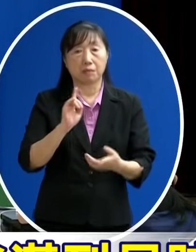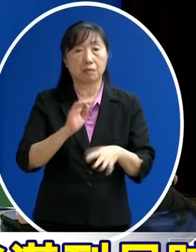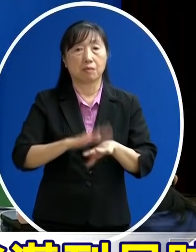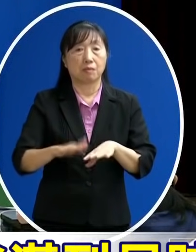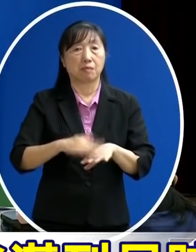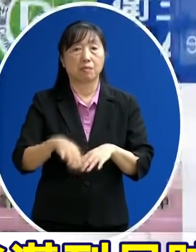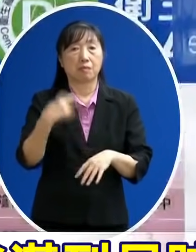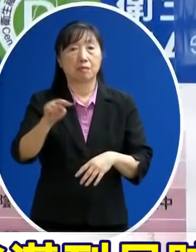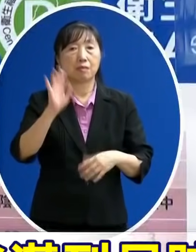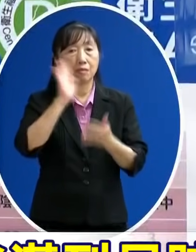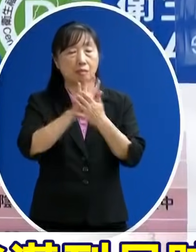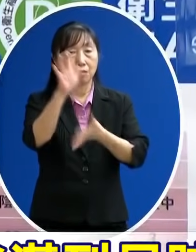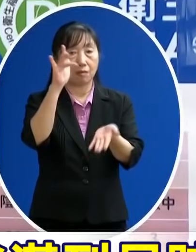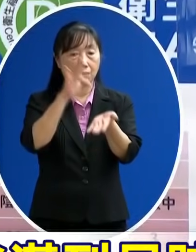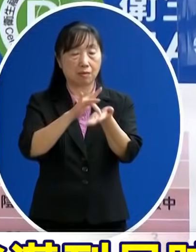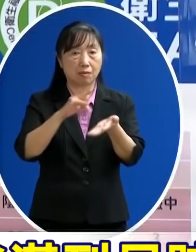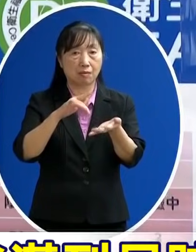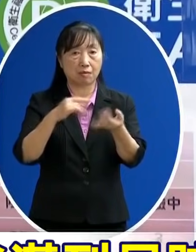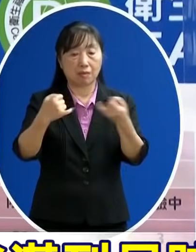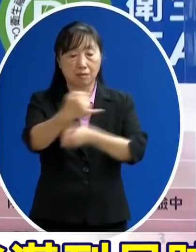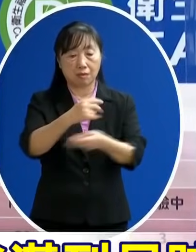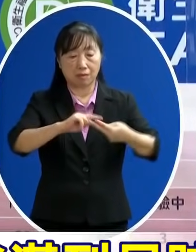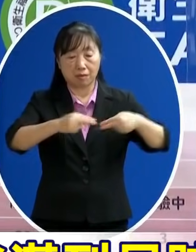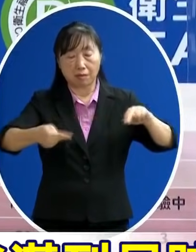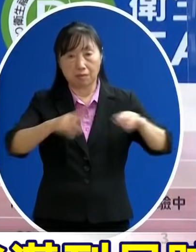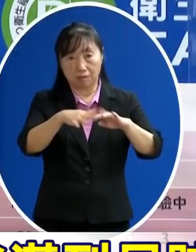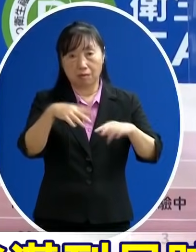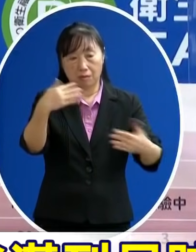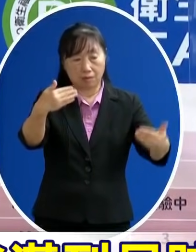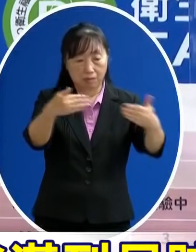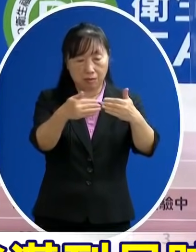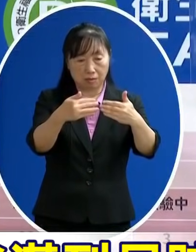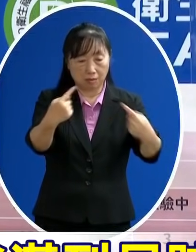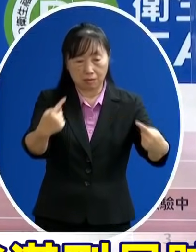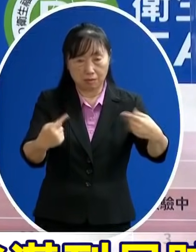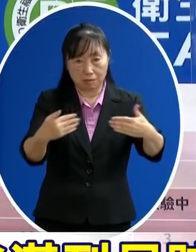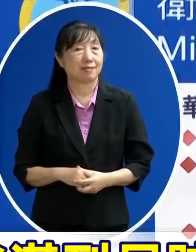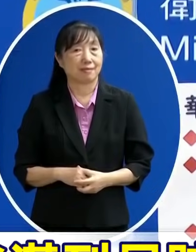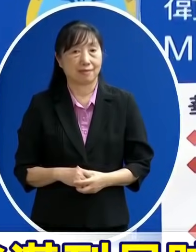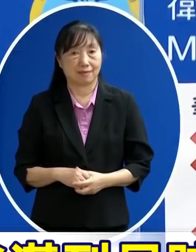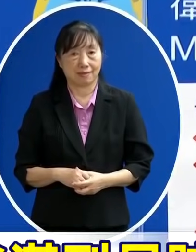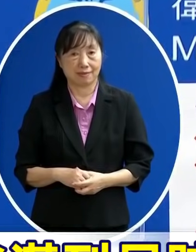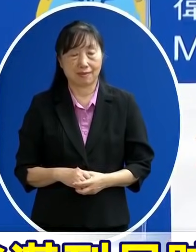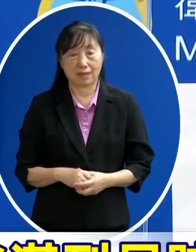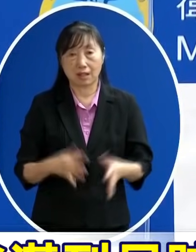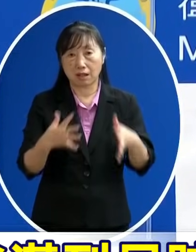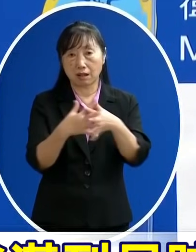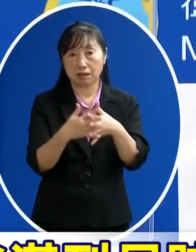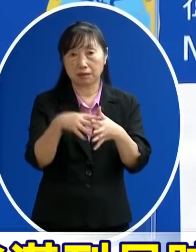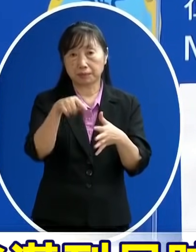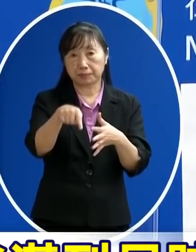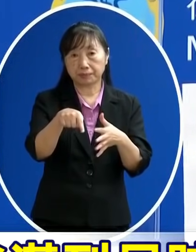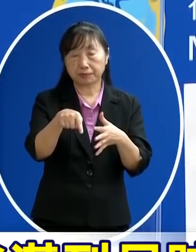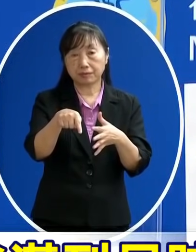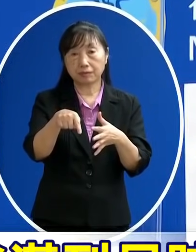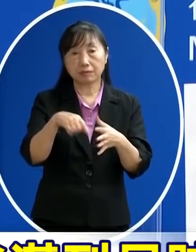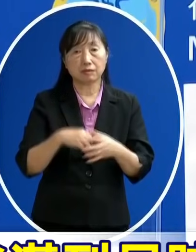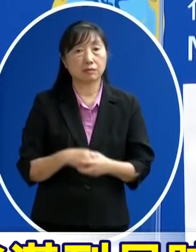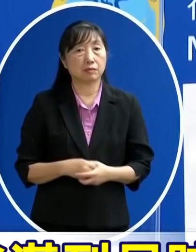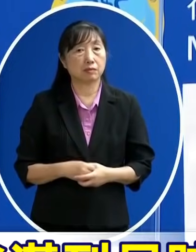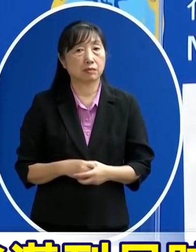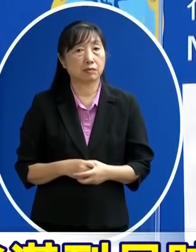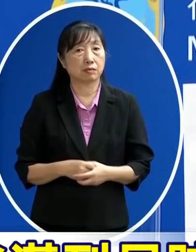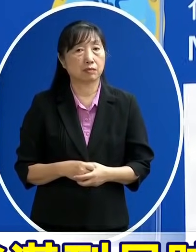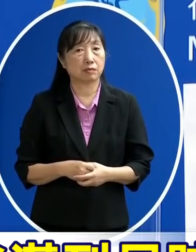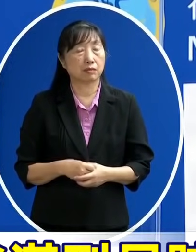最后我们会全部这些现在是未判定的，但最后会做一个结案的报告。 美国疾病管制中心当然已经